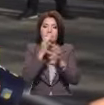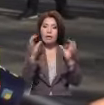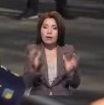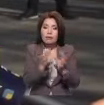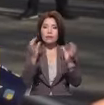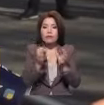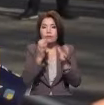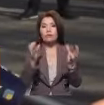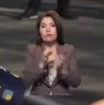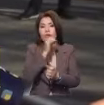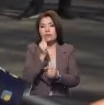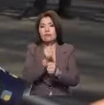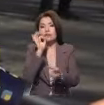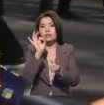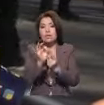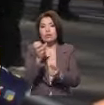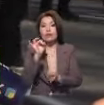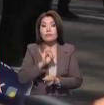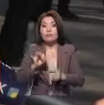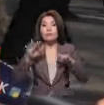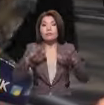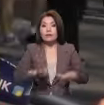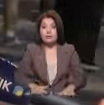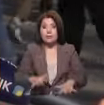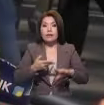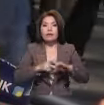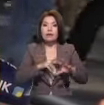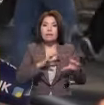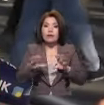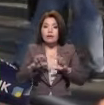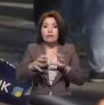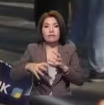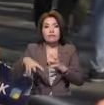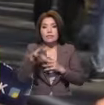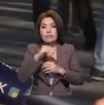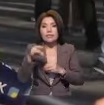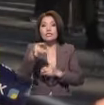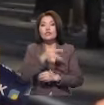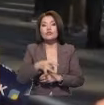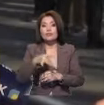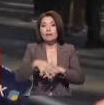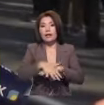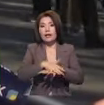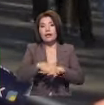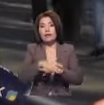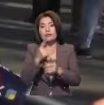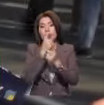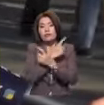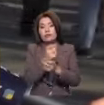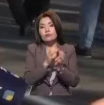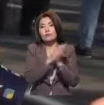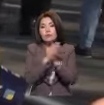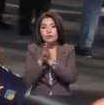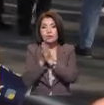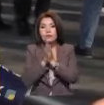табылады. Және де осы тарихи орындарымызды аялауды барша республика халқына үндеу, оны